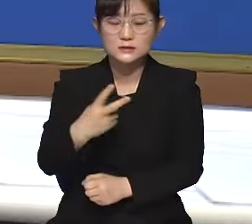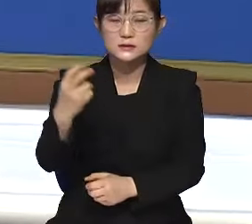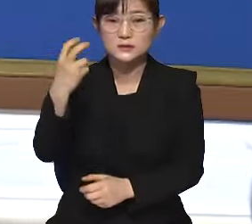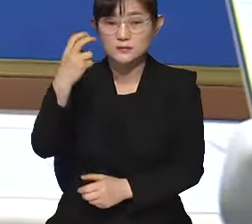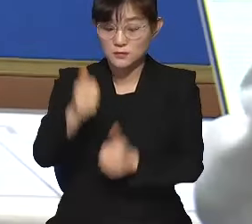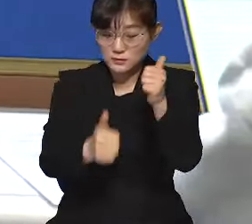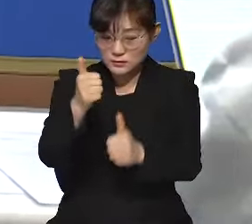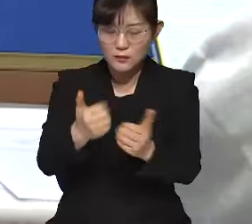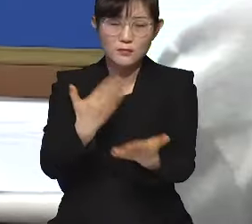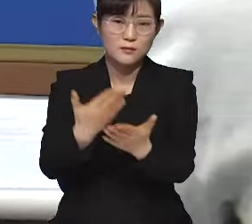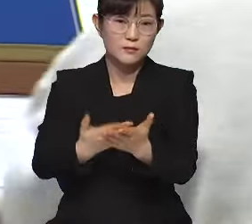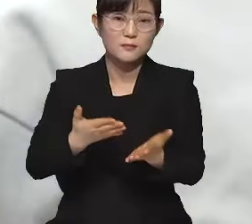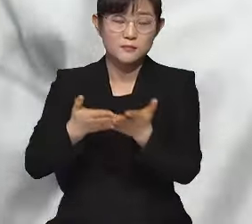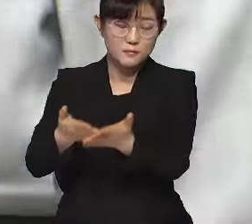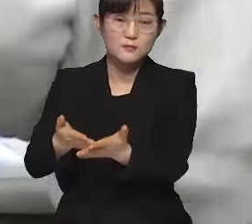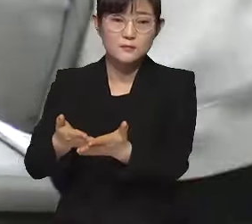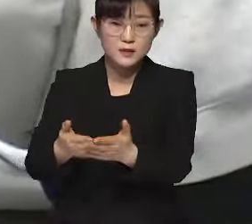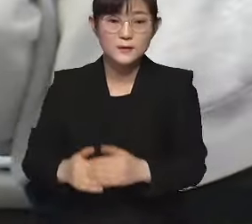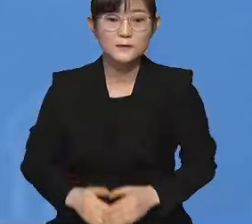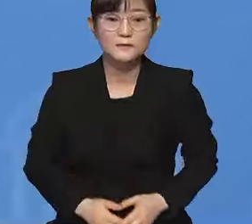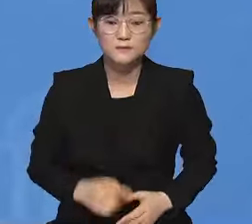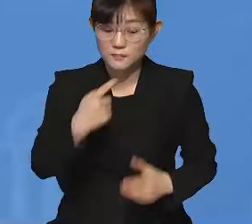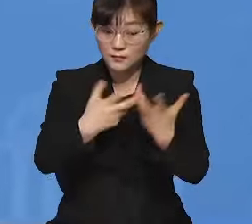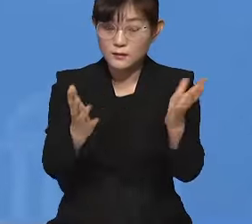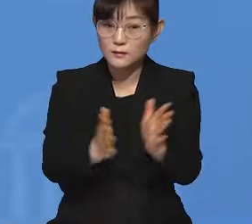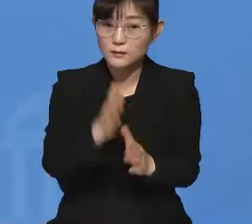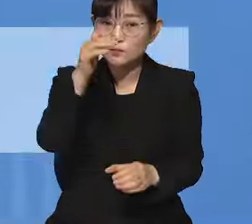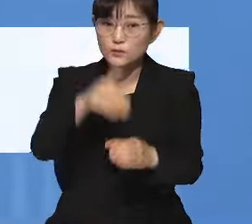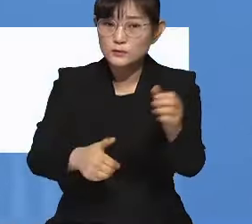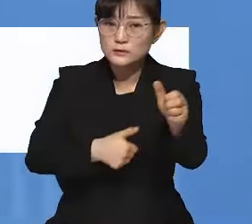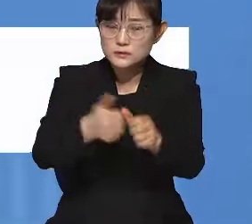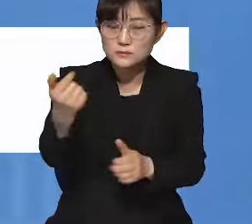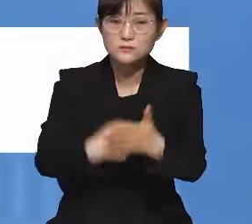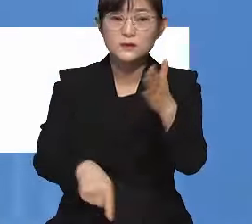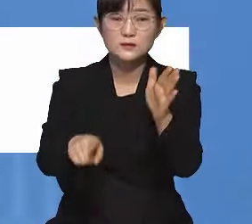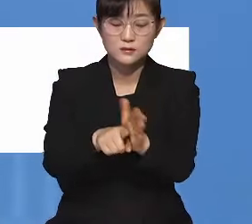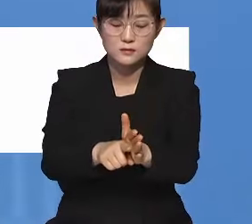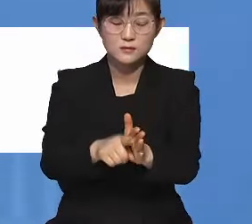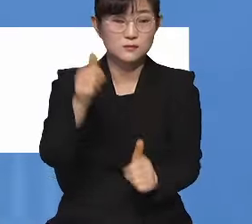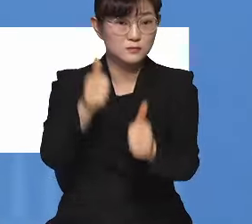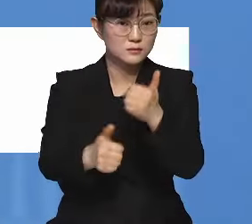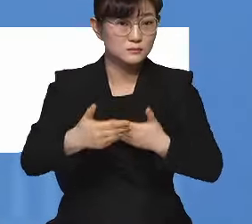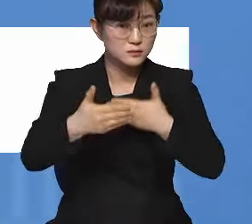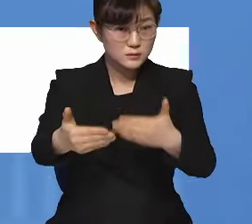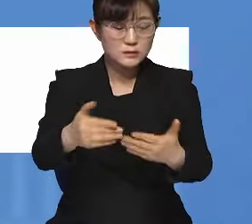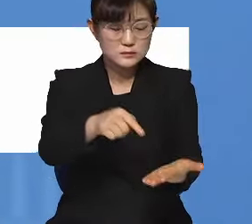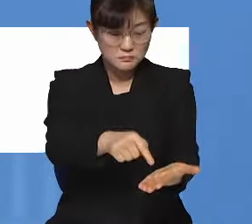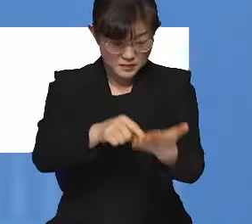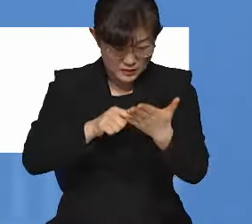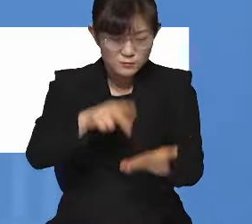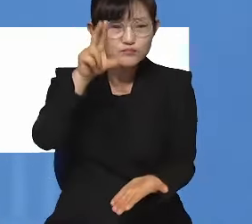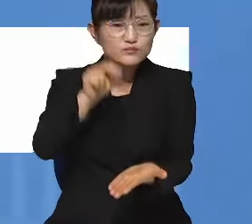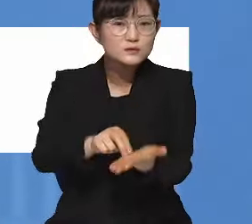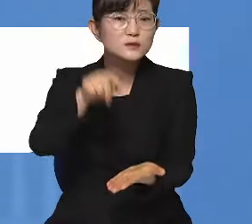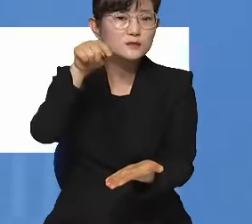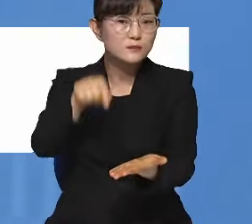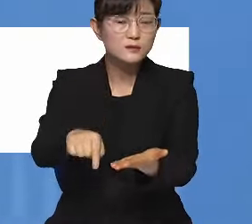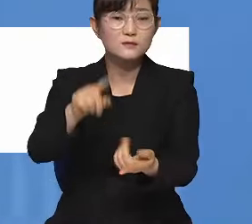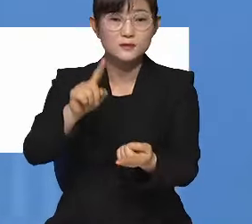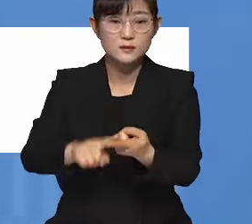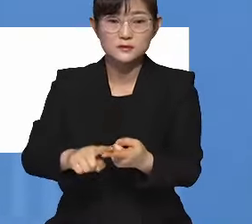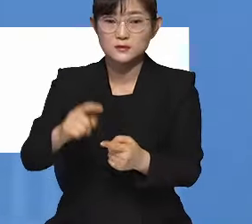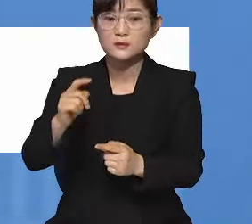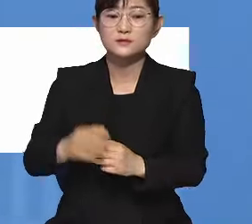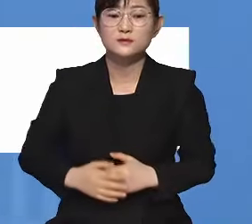촉구하고 나섰습니다. 우리 민주당의 총선 승리를 위해서라도 경선 과정에서 드러나는 이런 중대한